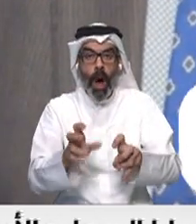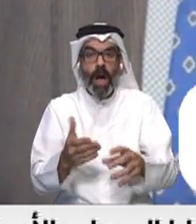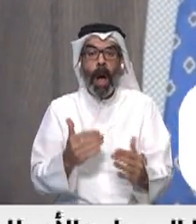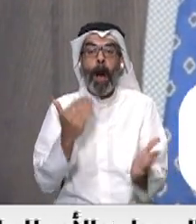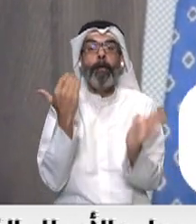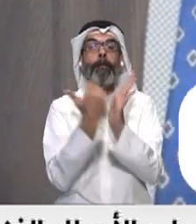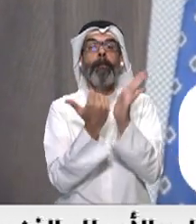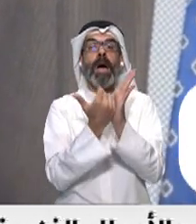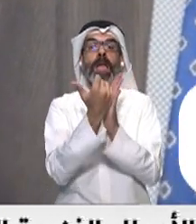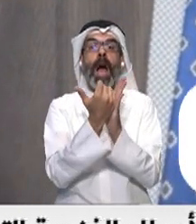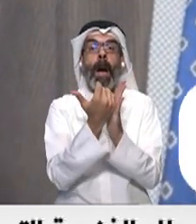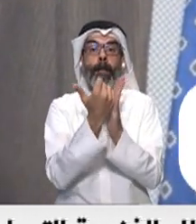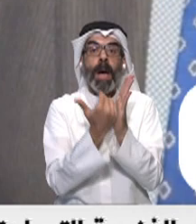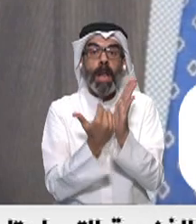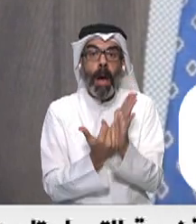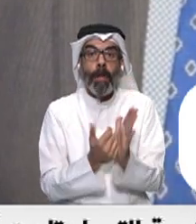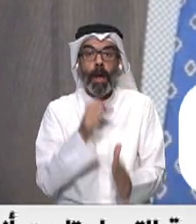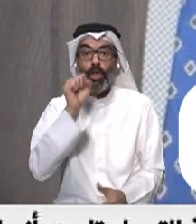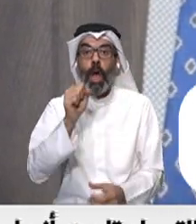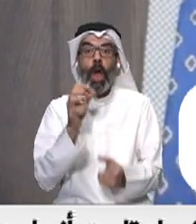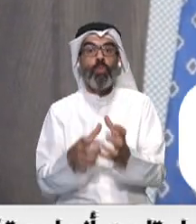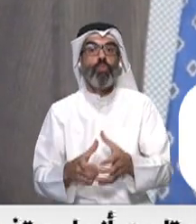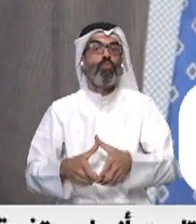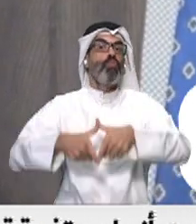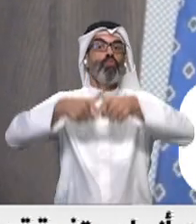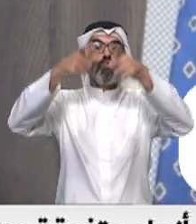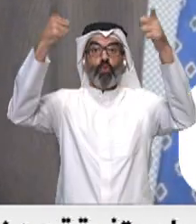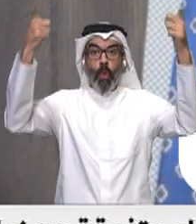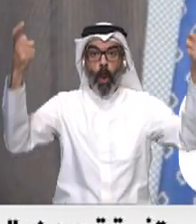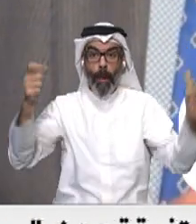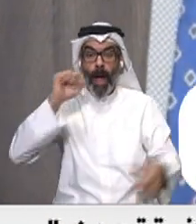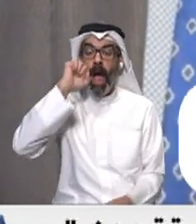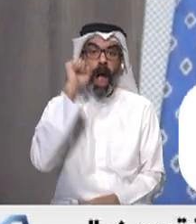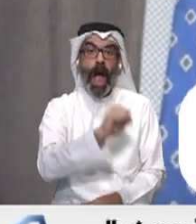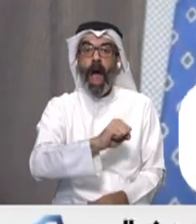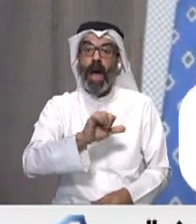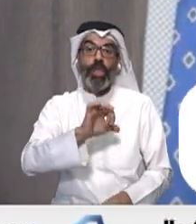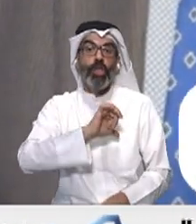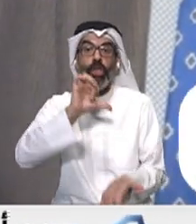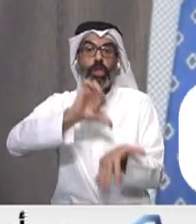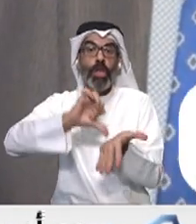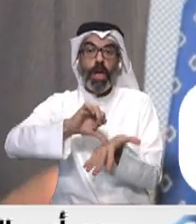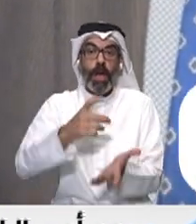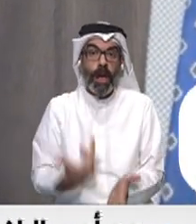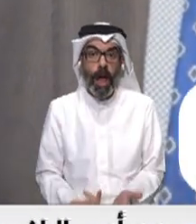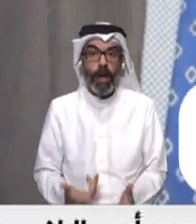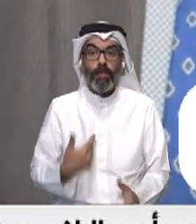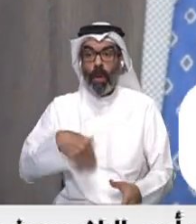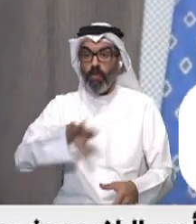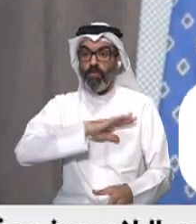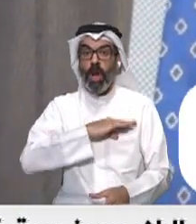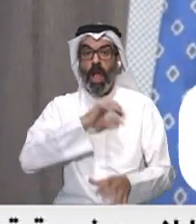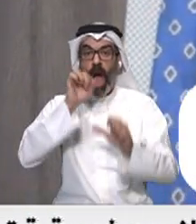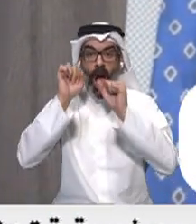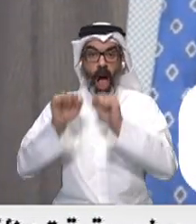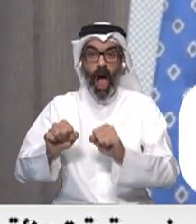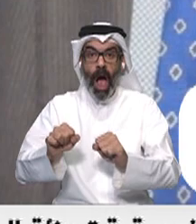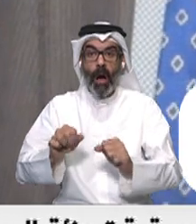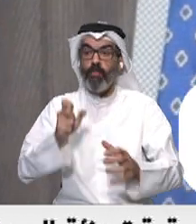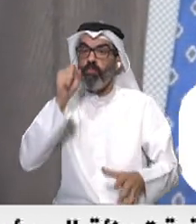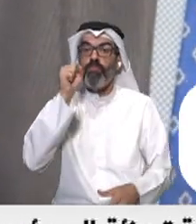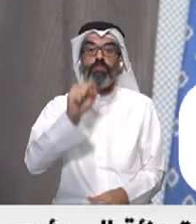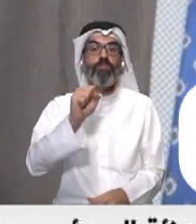النووي الايراني توجيه ضربات للمصانع للمصانع والمعسكرات الحربيه وللجيش ولحرق الثوري